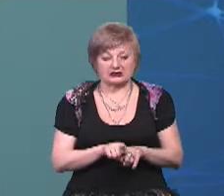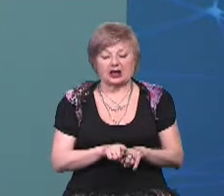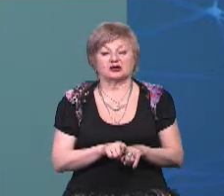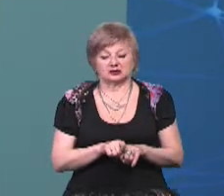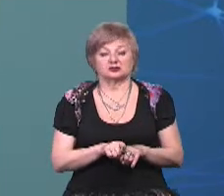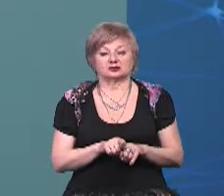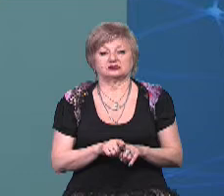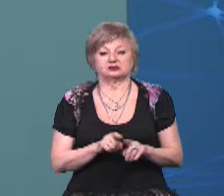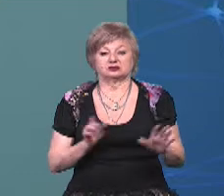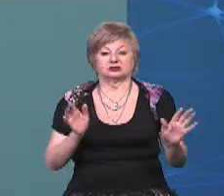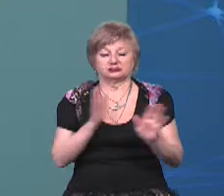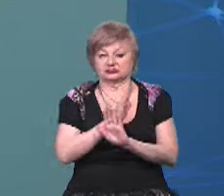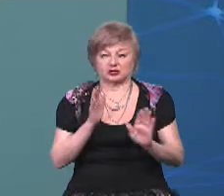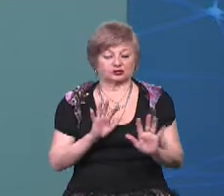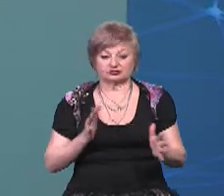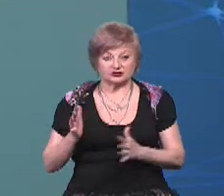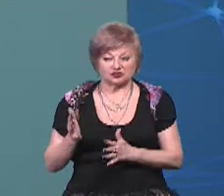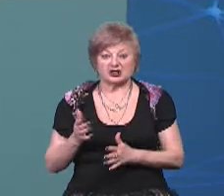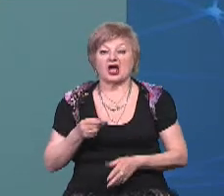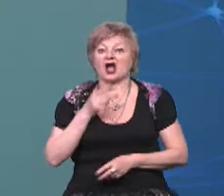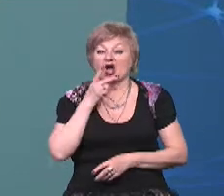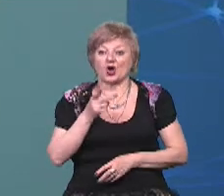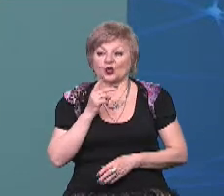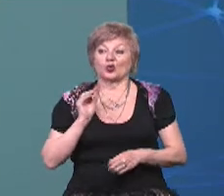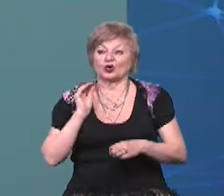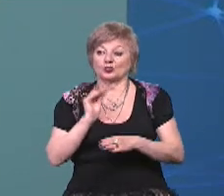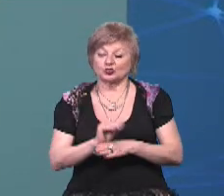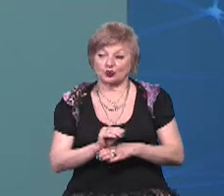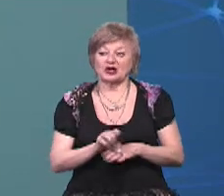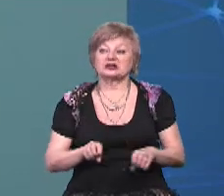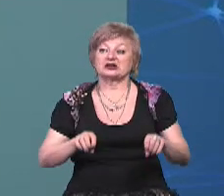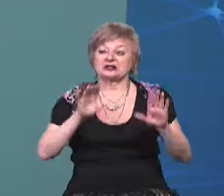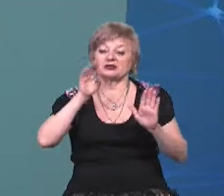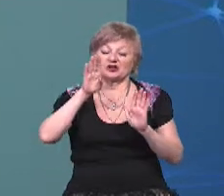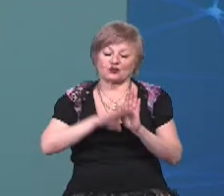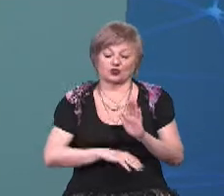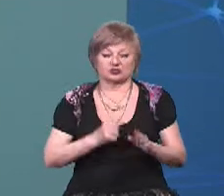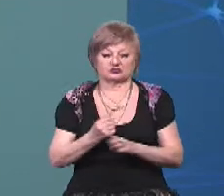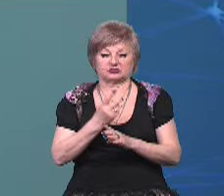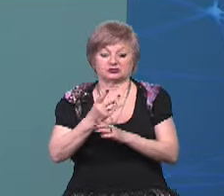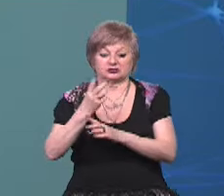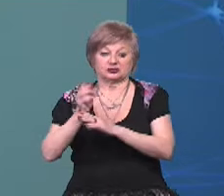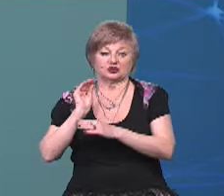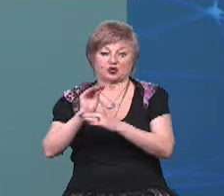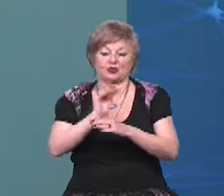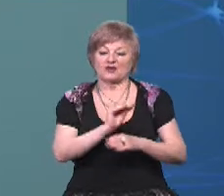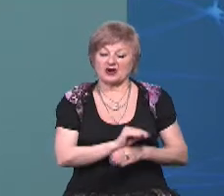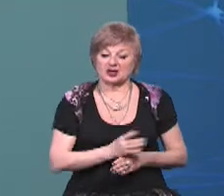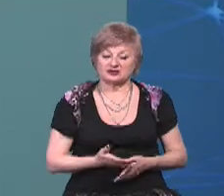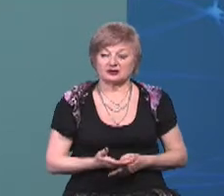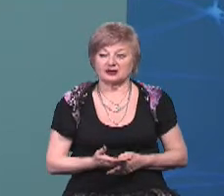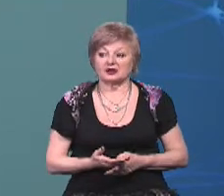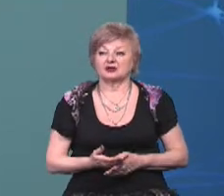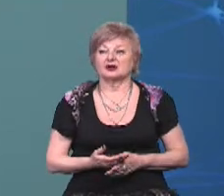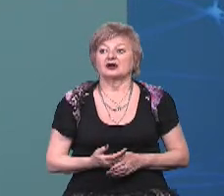довкілля, дуже з поганим. А куріння і тютюновий дим ще погіршує в рази все це, тому що це локально. Якщо